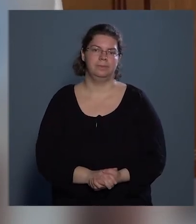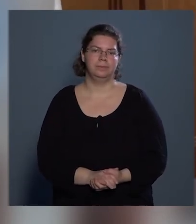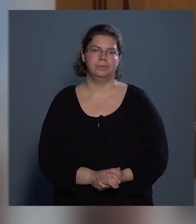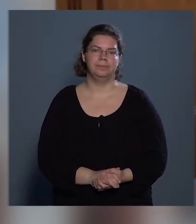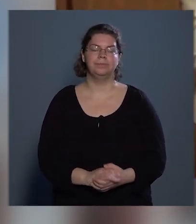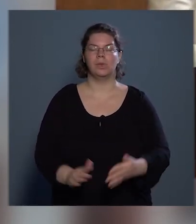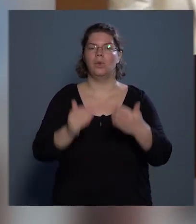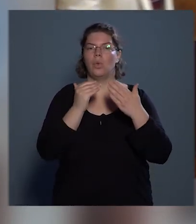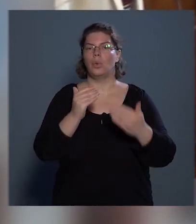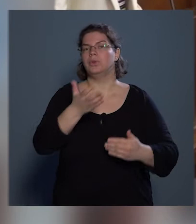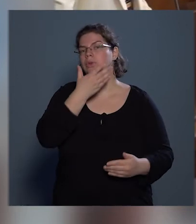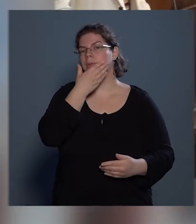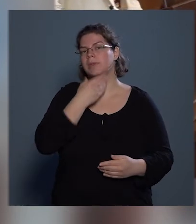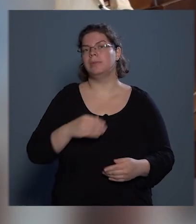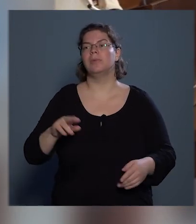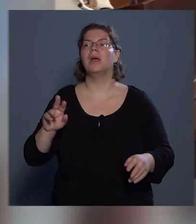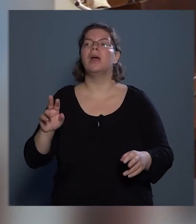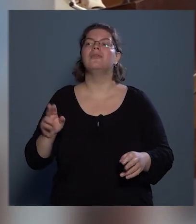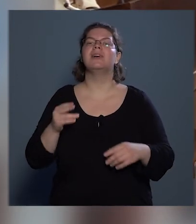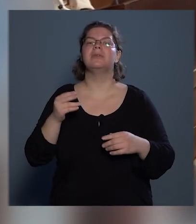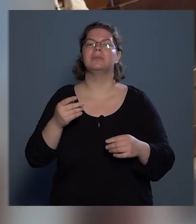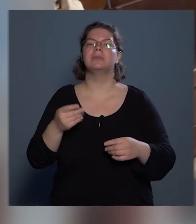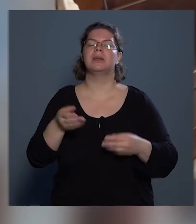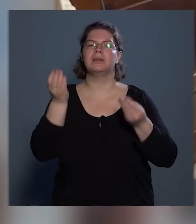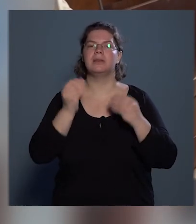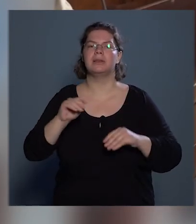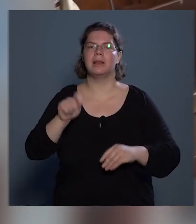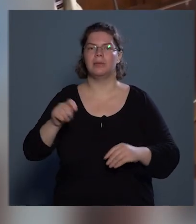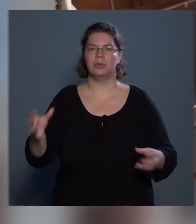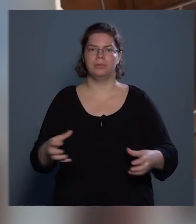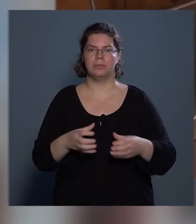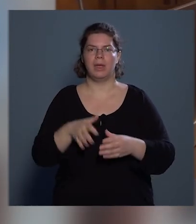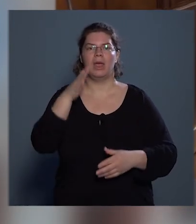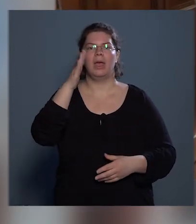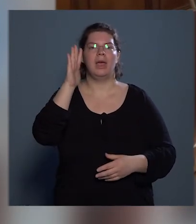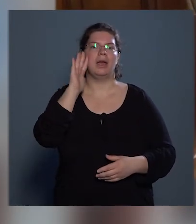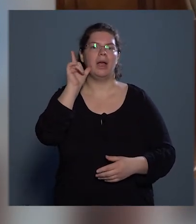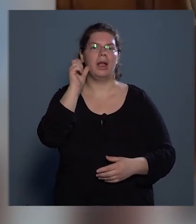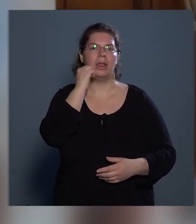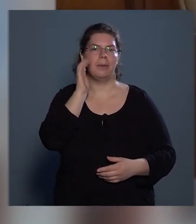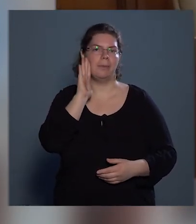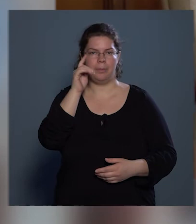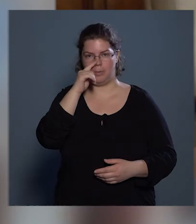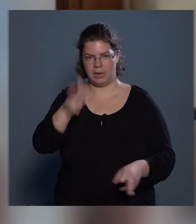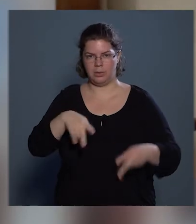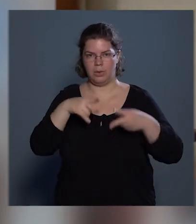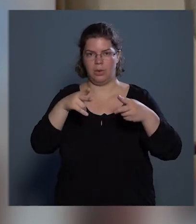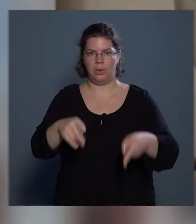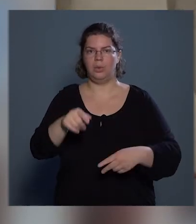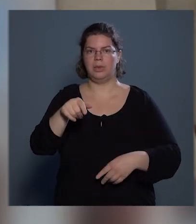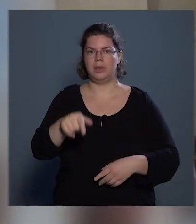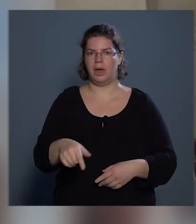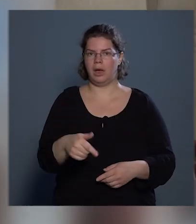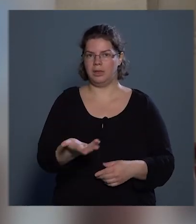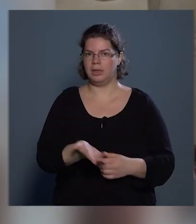Köszönöm szépen. Felhívnám a tisztelt képviselőtestület figyelmét, hogy a Kálmán utcában működő alapítványi iskolával is újra kell akkor tárgyalni a